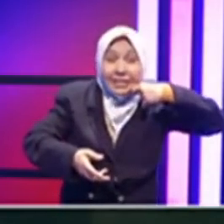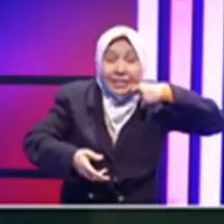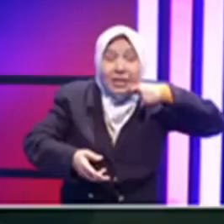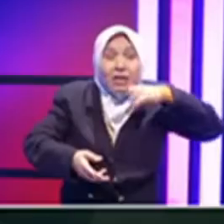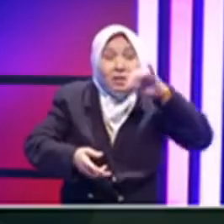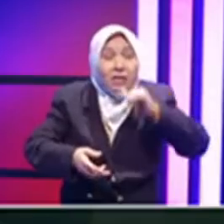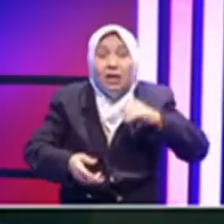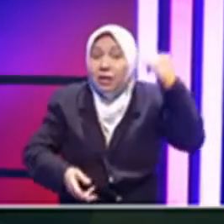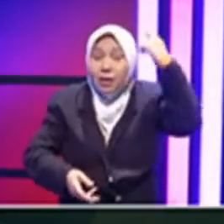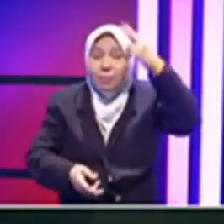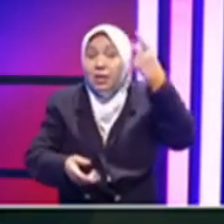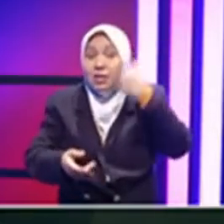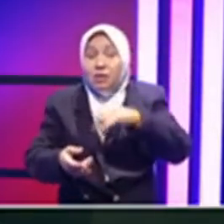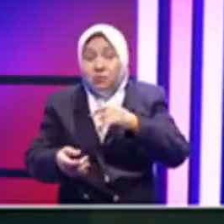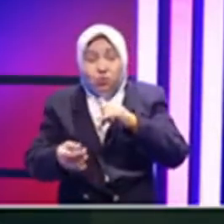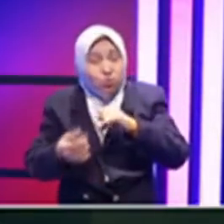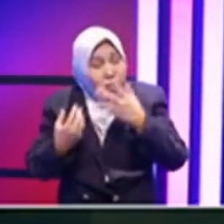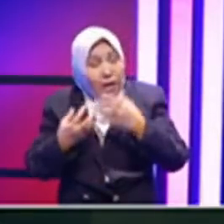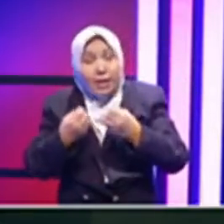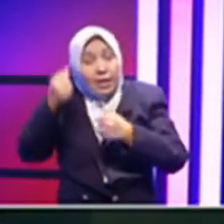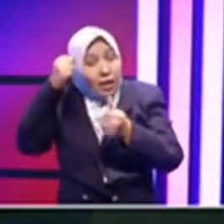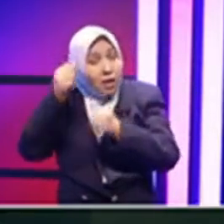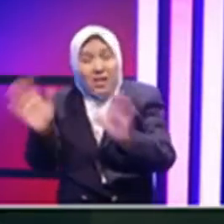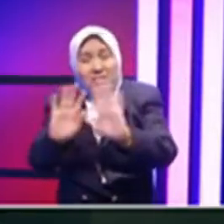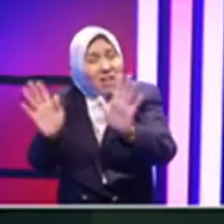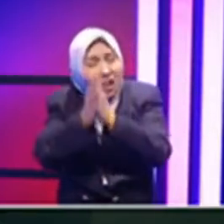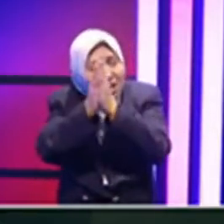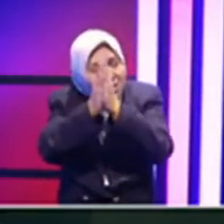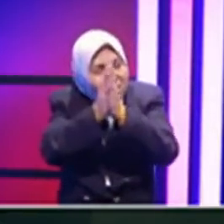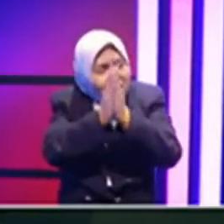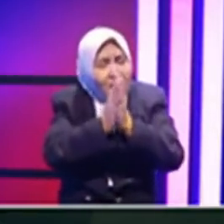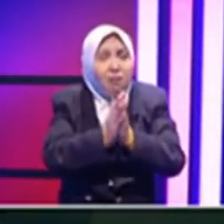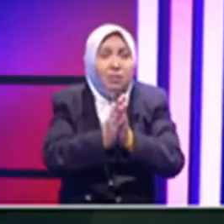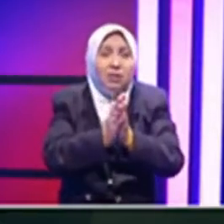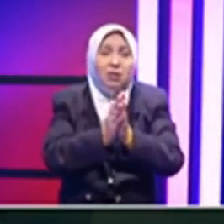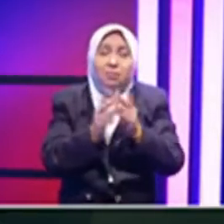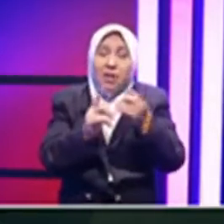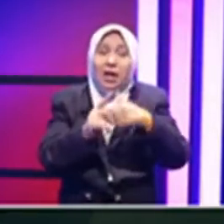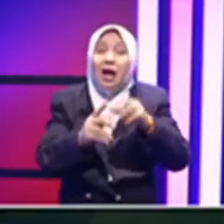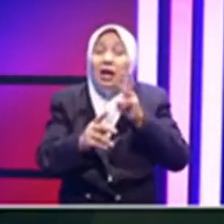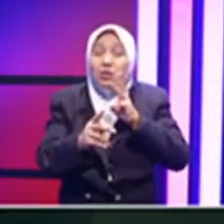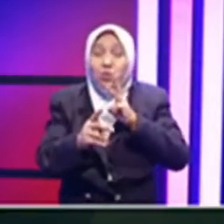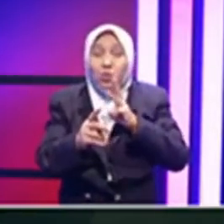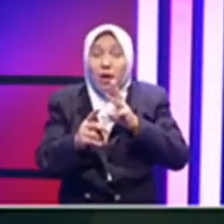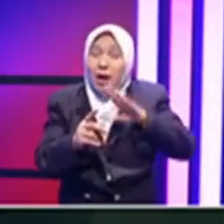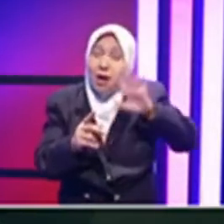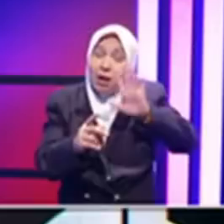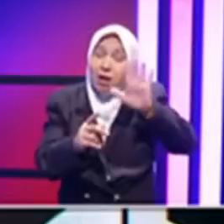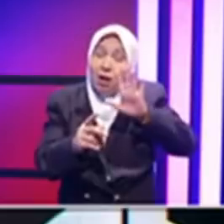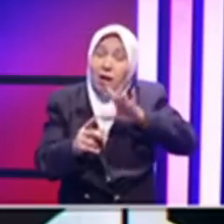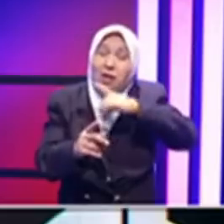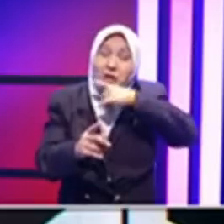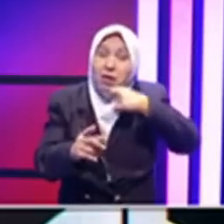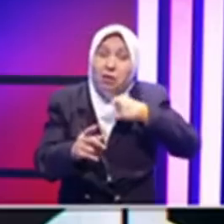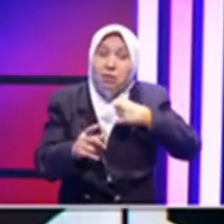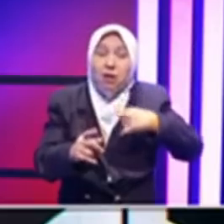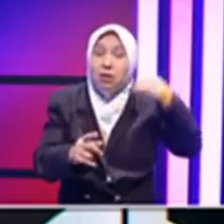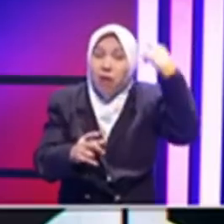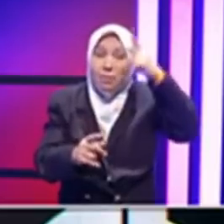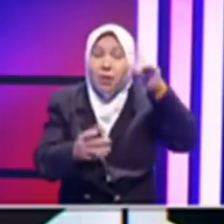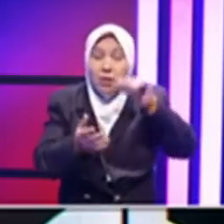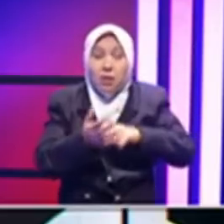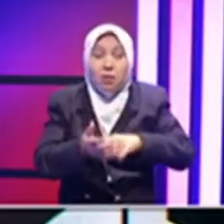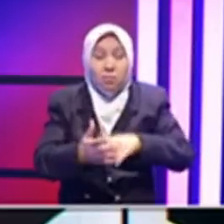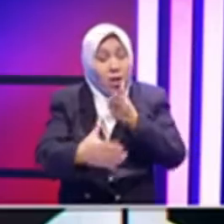yang nabi ini sudah ingatkan, Rasul ini sudah ingatkan jangan sembah. Dan pada satu masa bila air itu agak kering, maka mereka marah bahawa nabi ini, Rasul